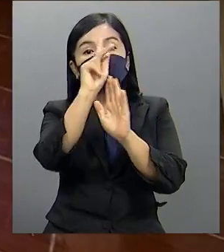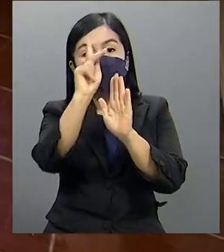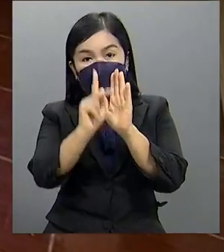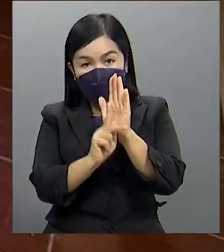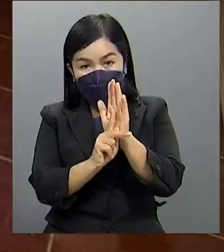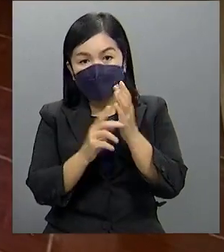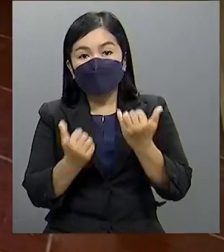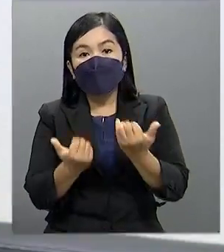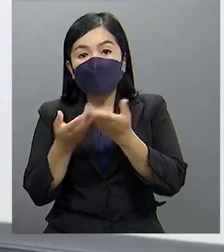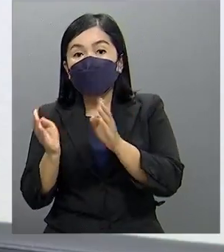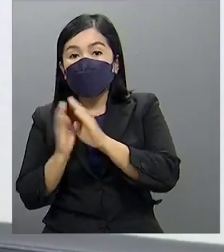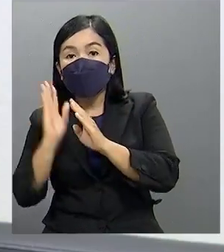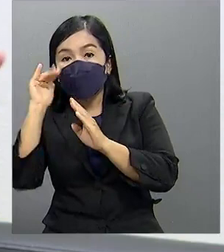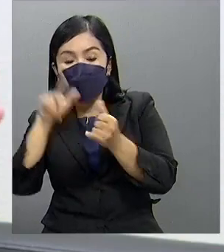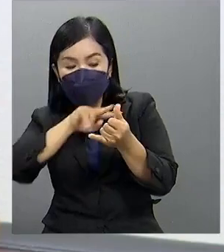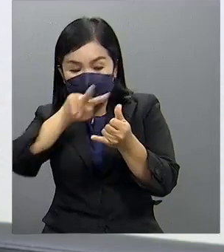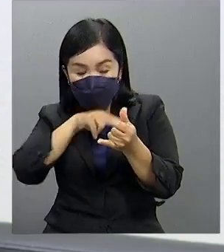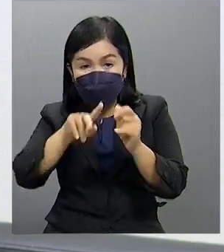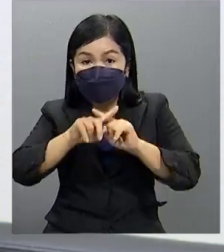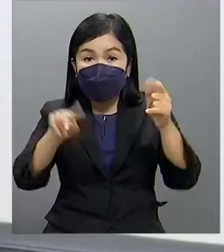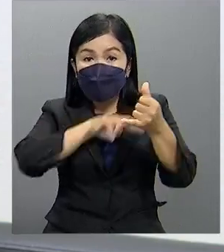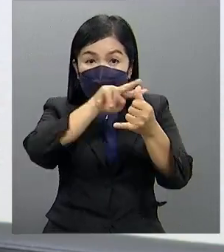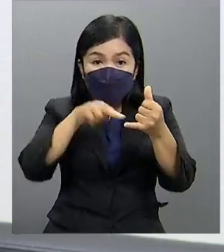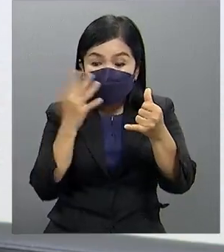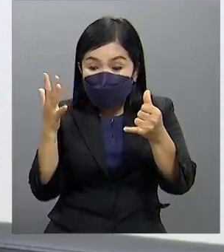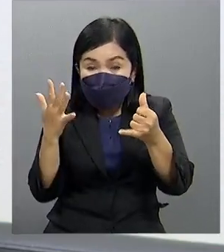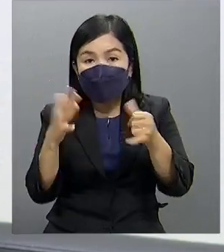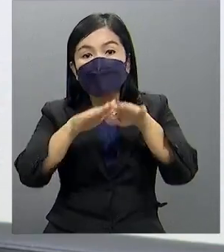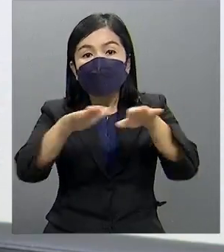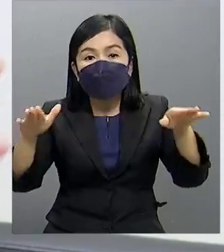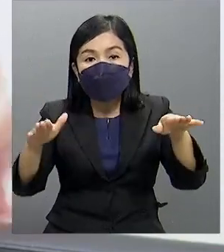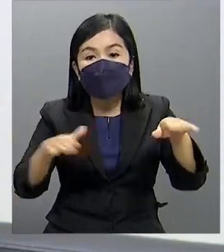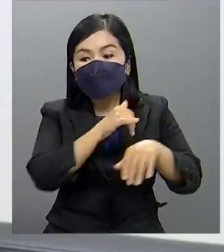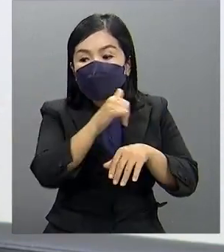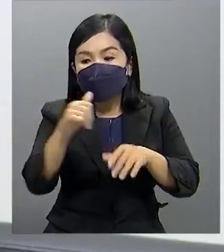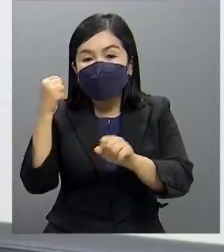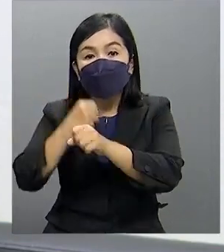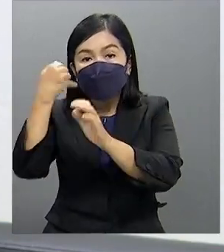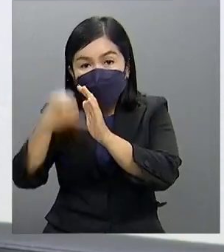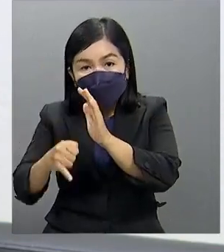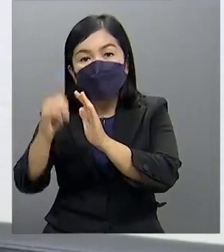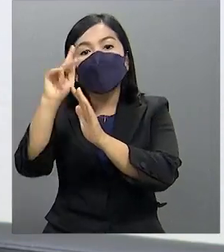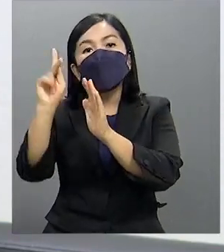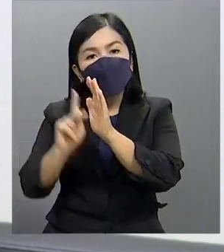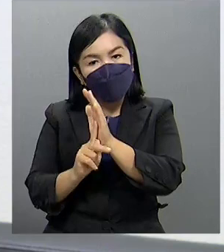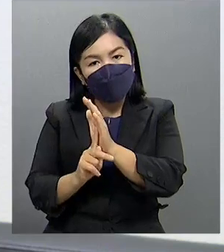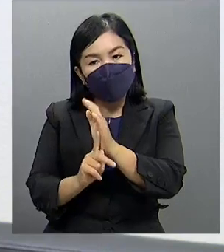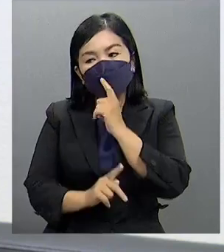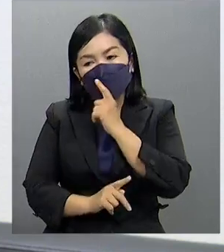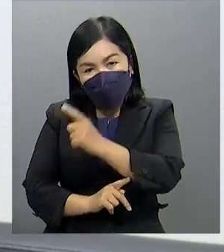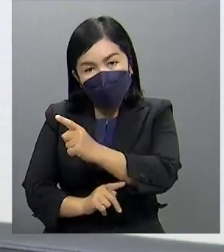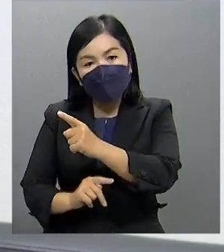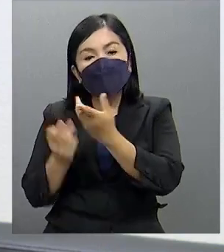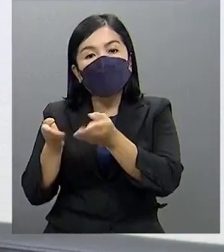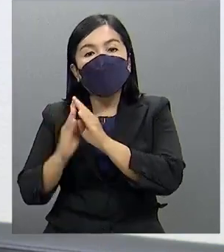ลแล้วไม่ยอมดูแลให้ดีนะครับเด็กไปทำอะไรผิดนะครับนั่นแหละกฎหมายก็เลยบอกว่าเนี่ยพ่อแม่หรือคุณครูเนี่ยนะครับหรือสถานศึกษาเนี่ยคุ